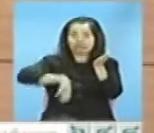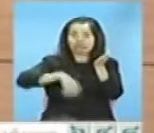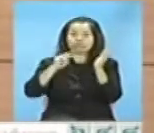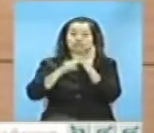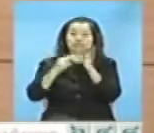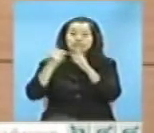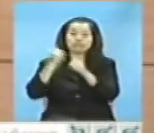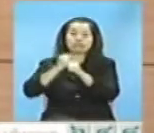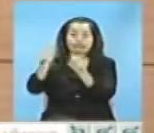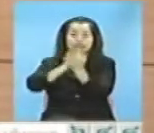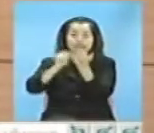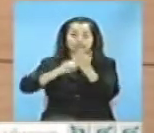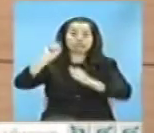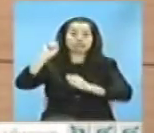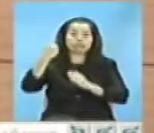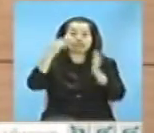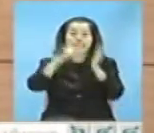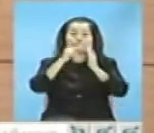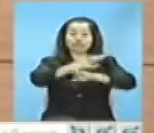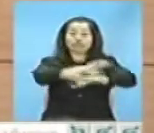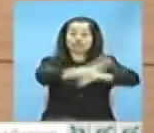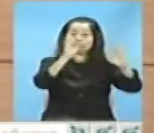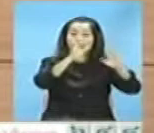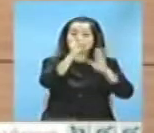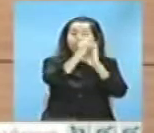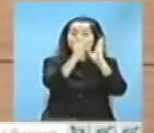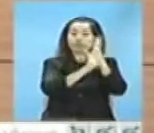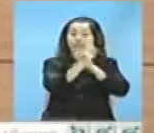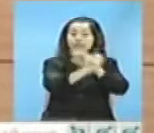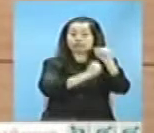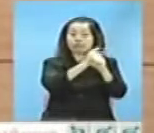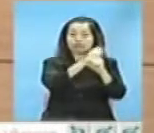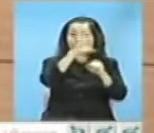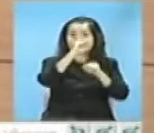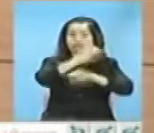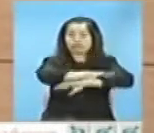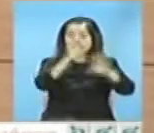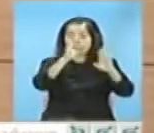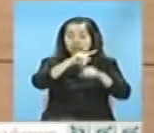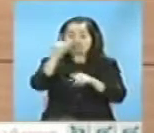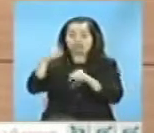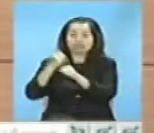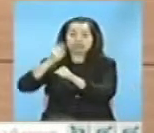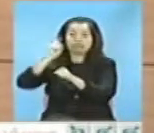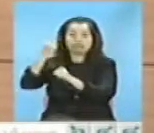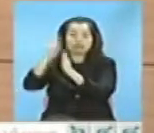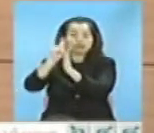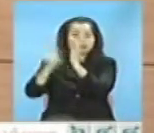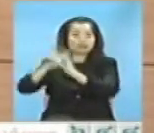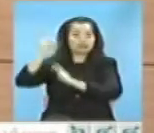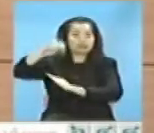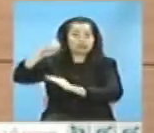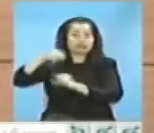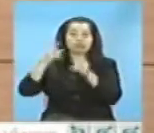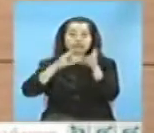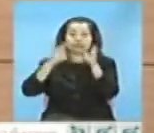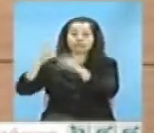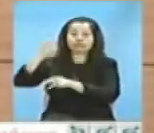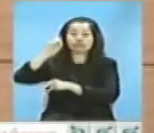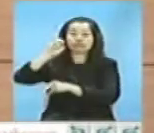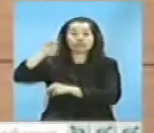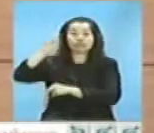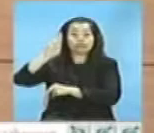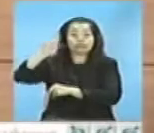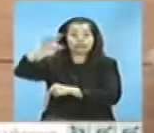ที่จะยกเลิกรัฐธรรมนูญฉบับเดิมและจัดทำขึ้นใหม่โดยใช้กระบวนการสสร.เพื่อนสมาชิกหลายท่